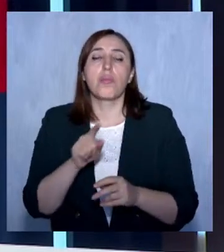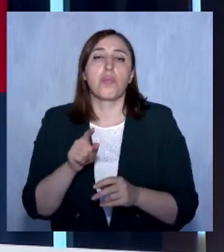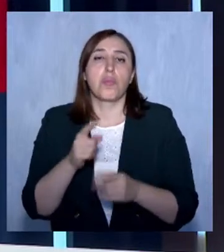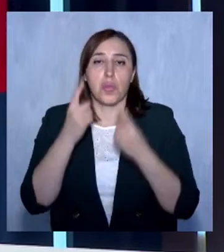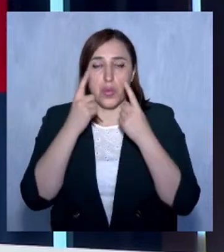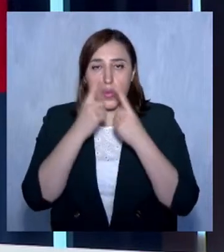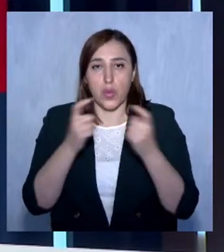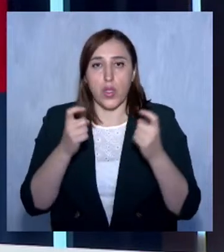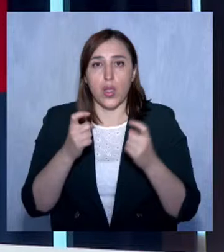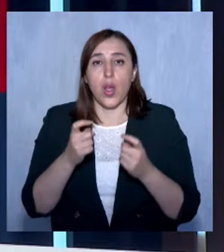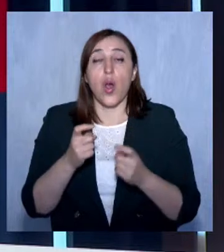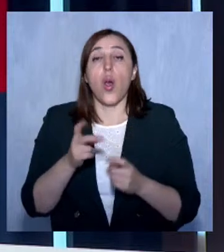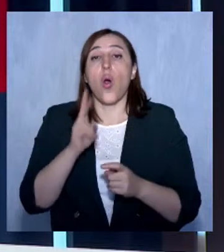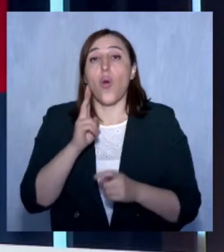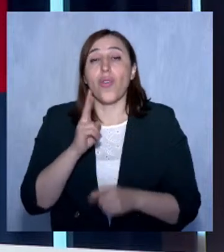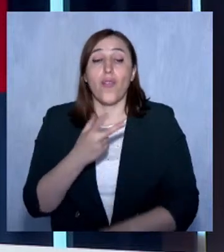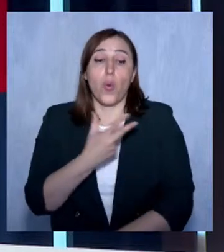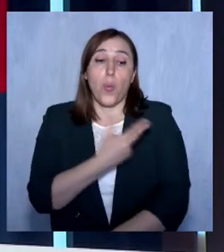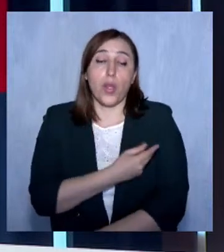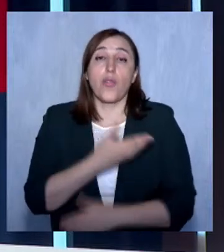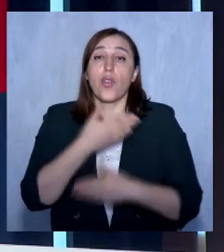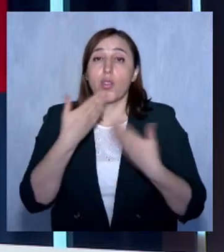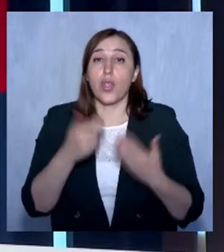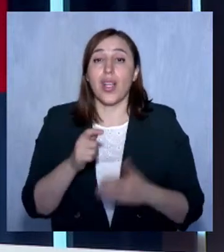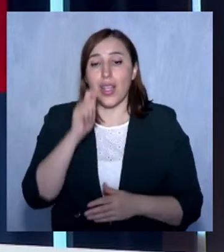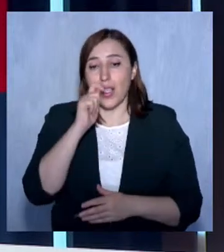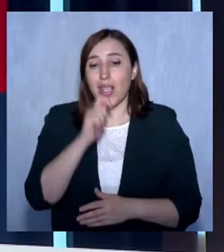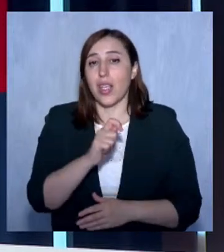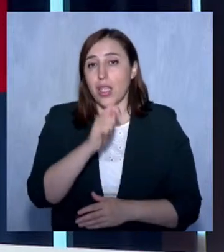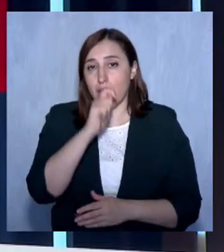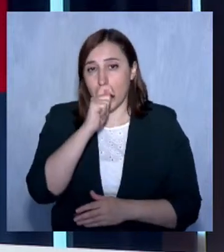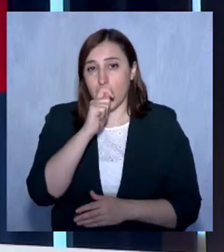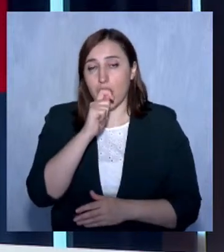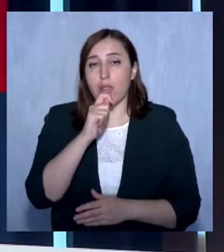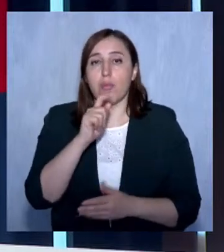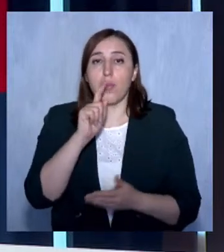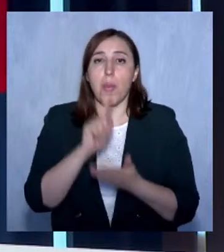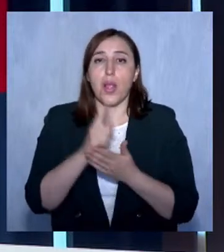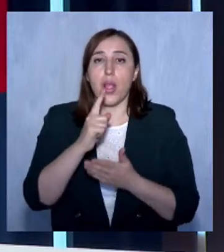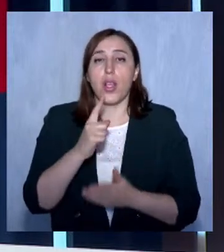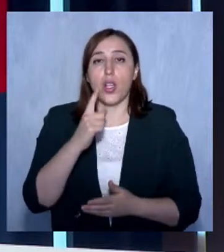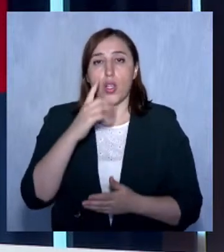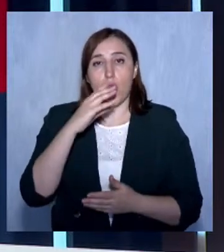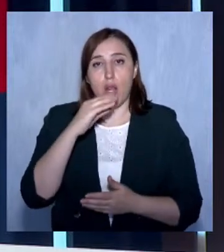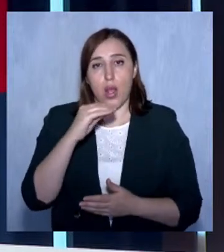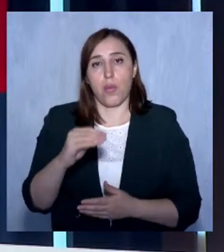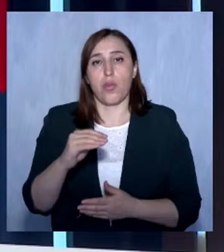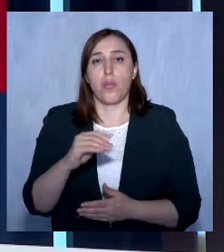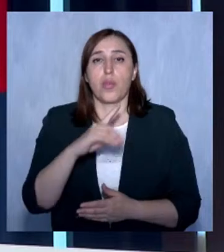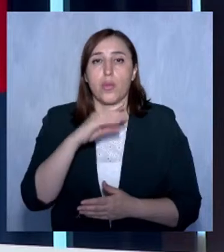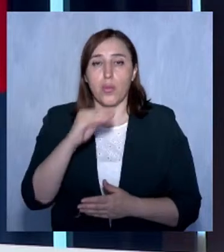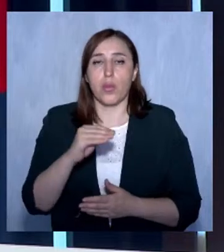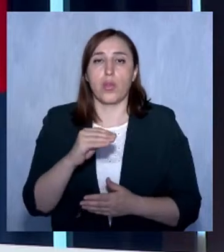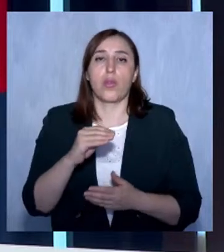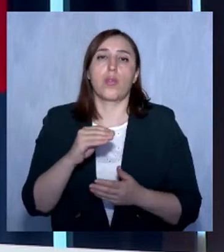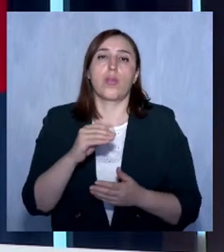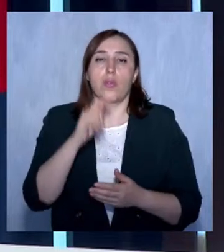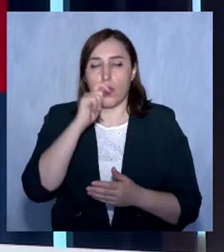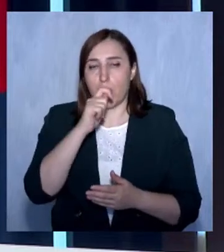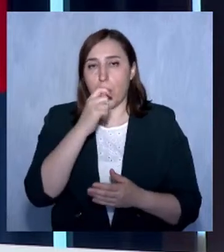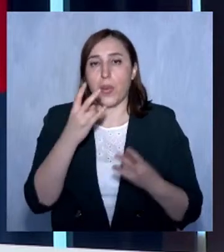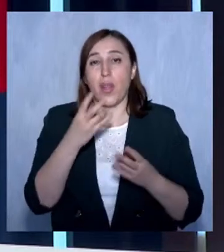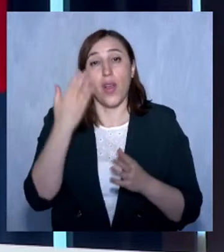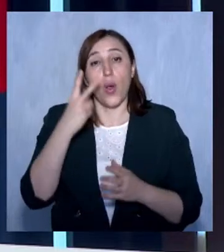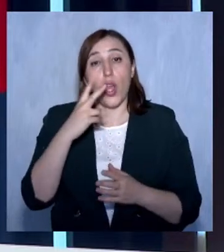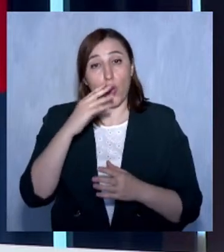այս ու հետ չպատվաստված անձինք, թեստի բատծական արդյունքը գործատու ինպետք է ներկայացնեն ամեն շապատ, նախկին